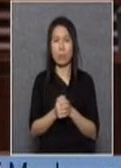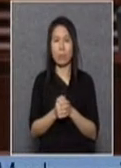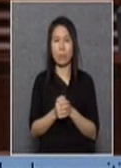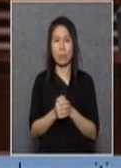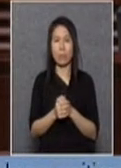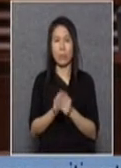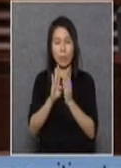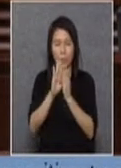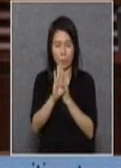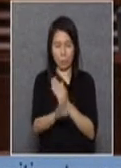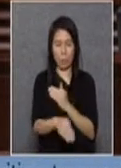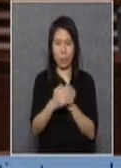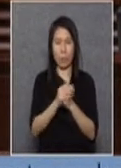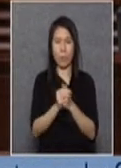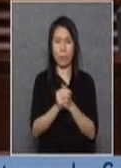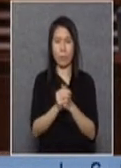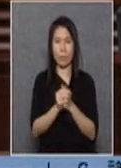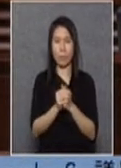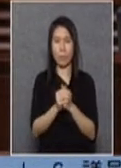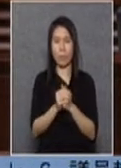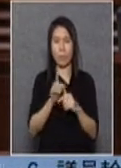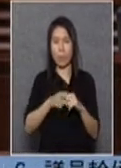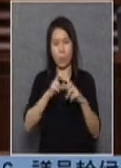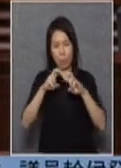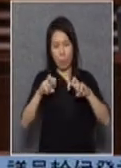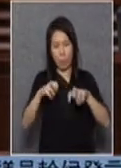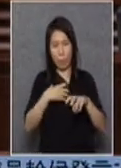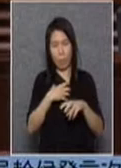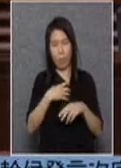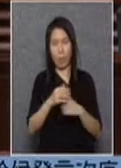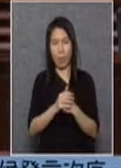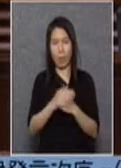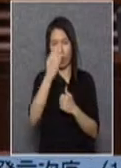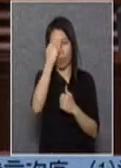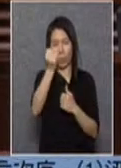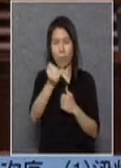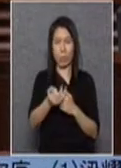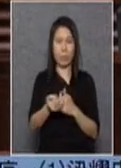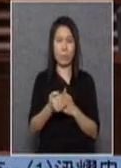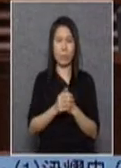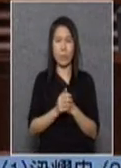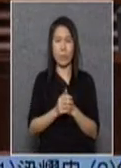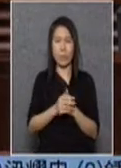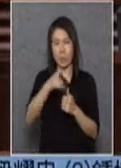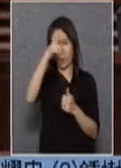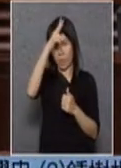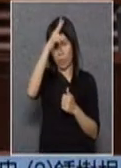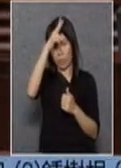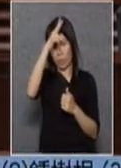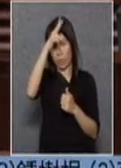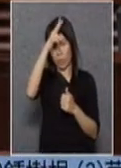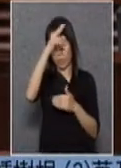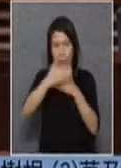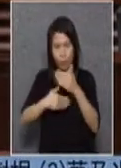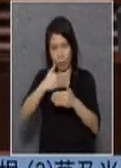之後我們竟然發覺很不幸，在歷屆特區政府施政